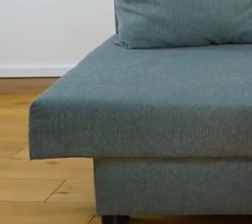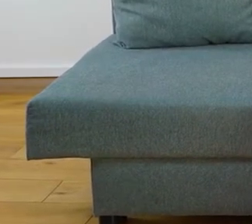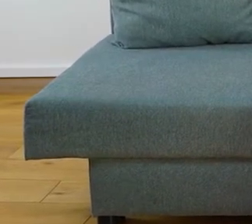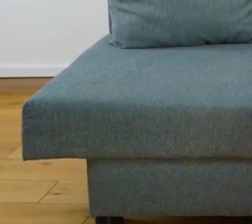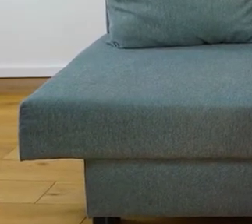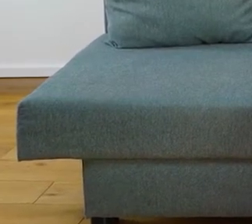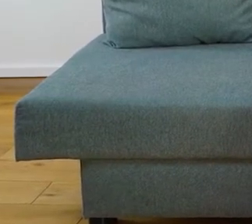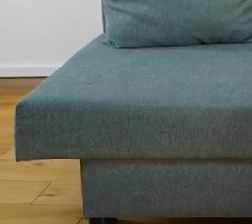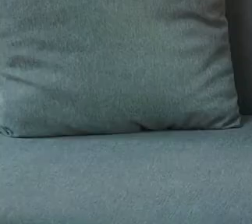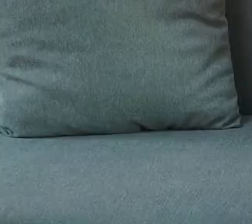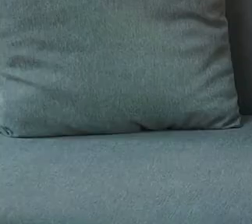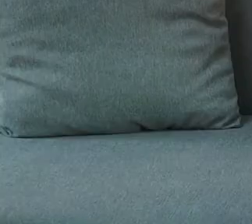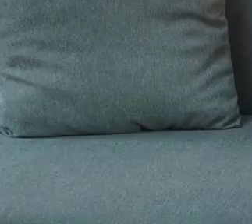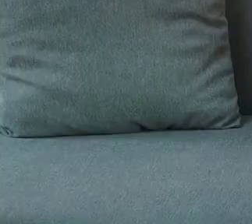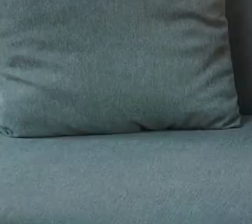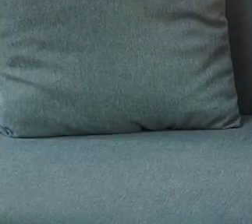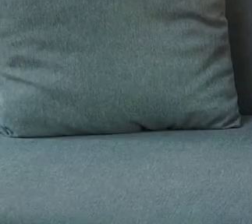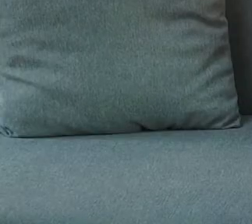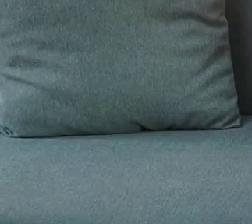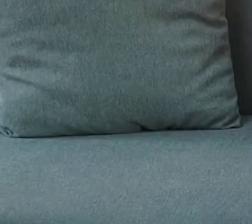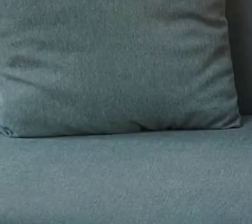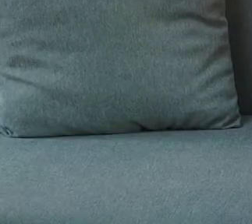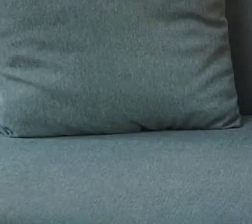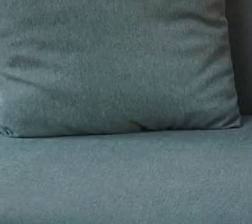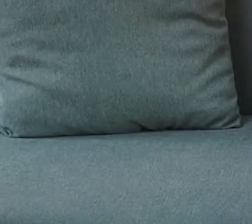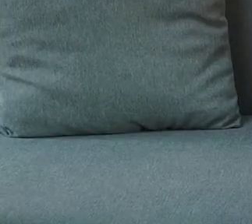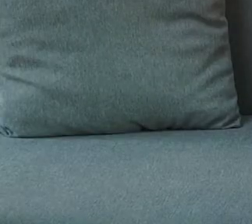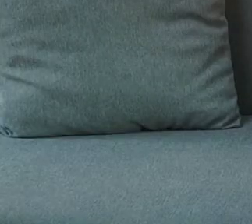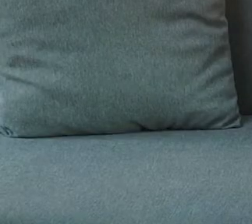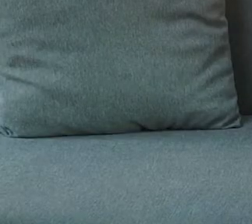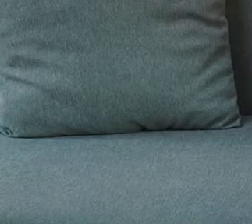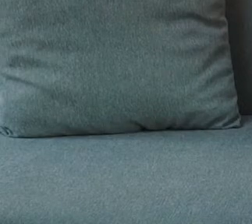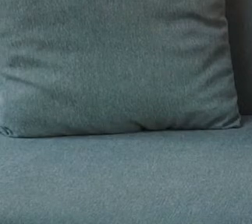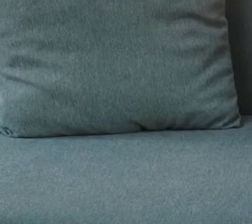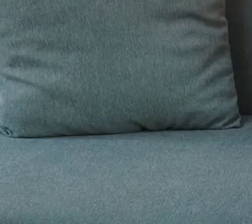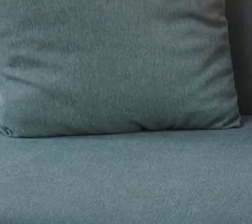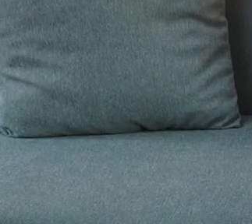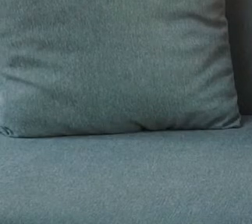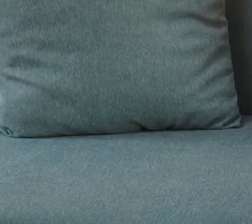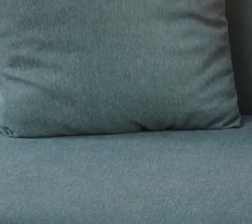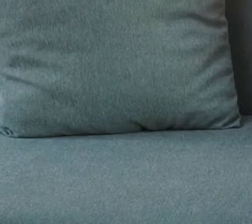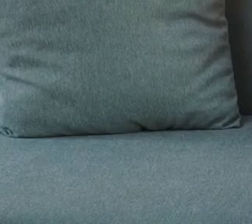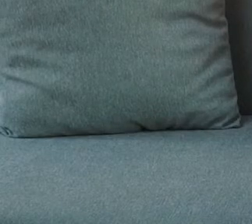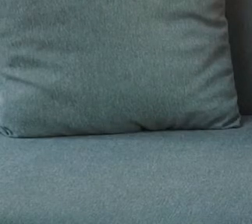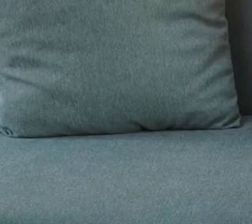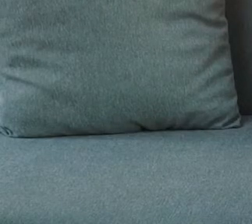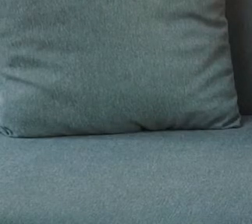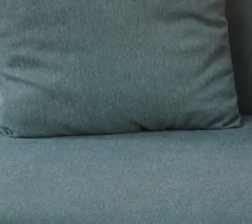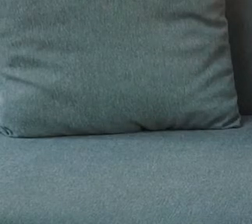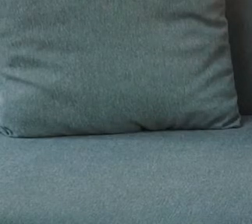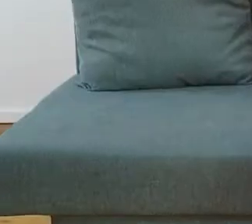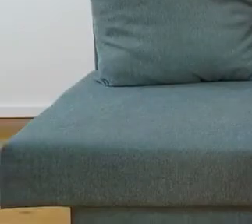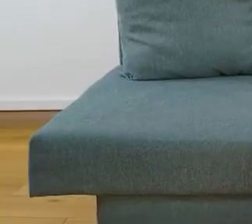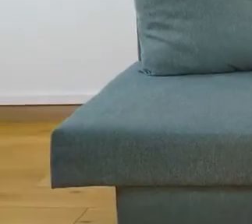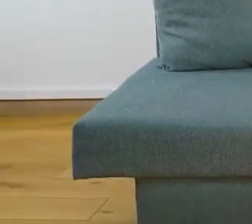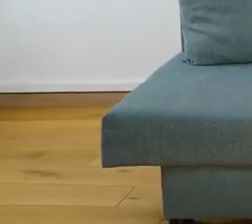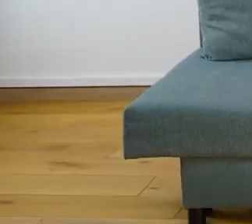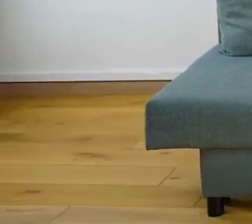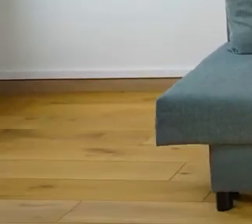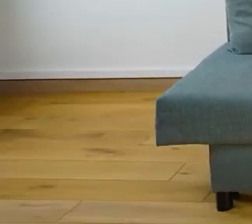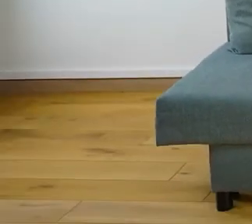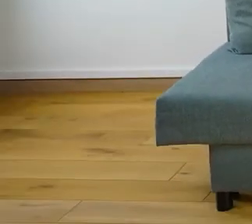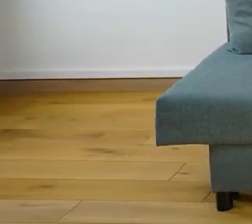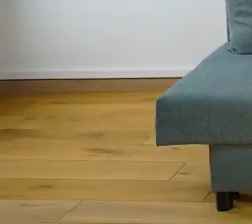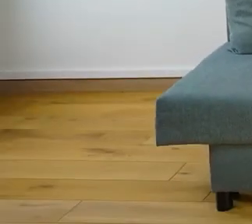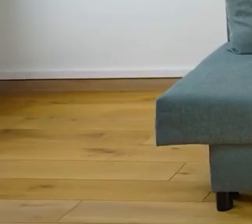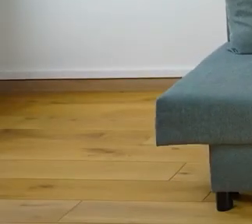histoire sur Jésus, sur Dieu et pour découvrir surtout comment cette histoire peut parler à notre cœur. Ce